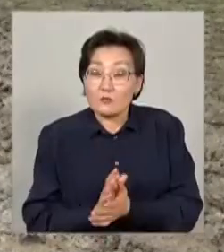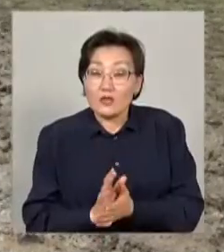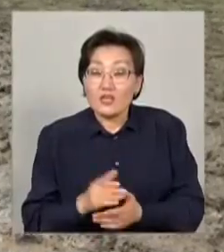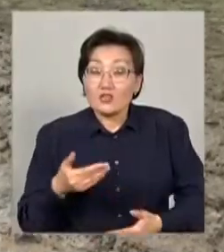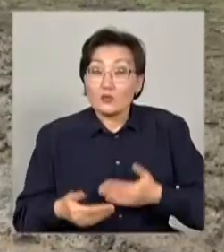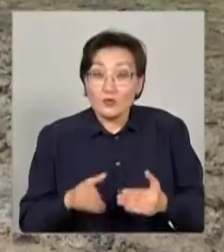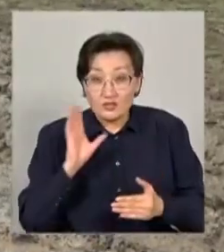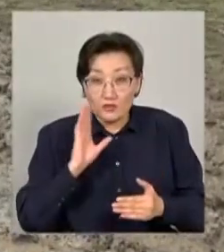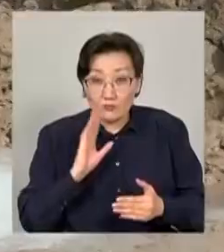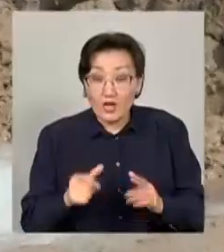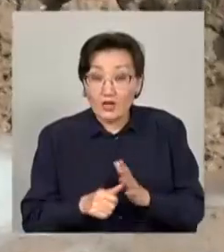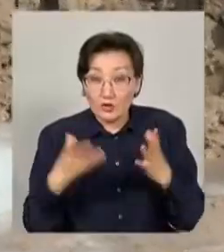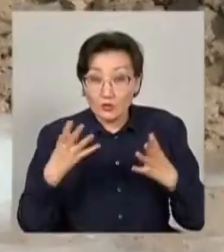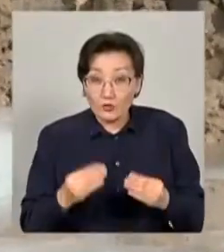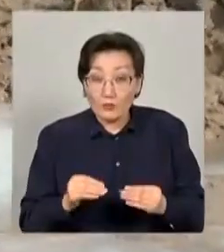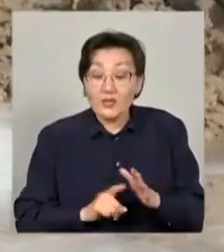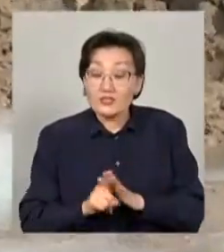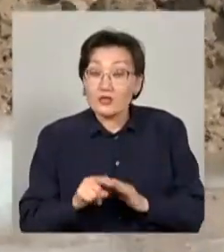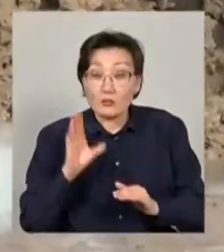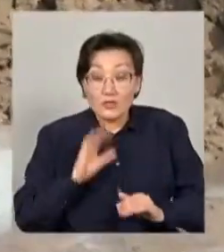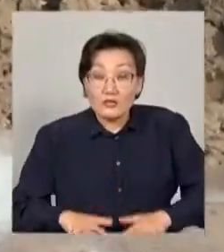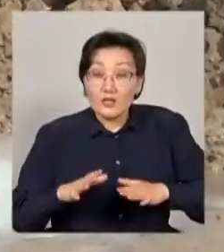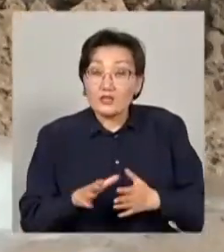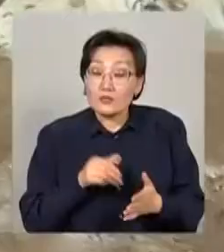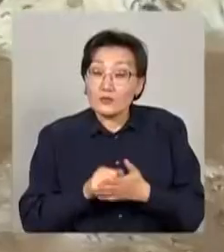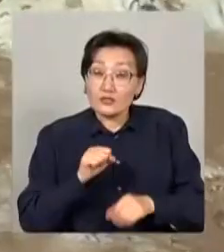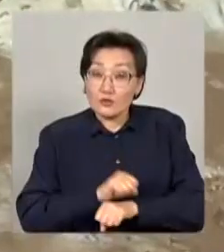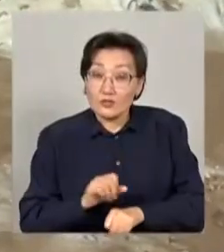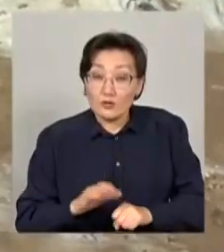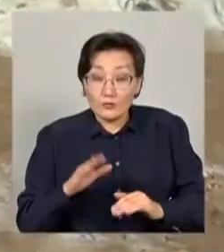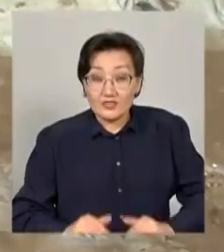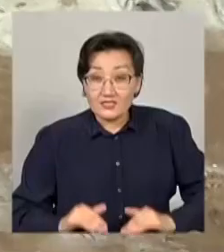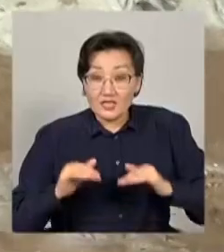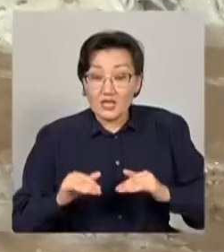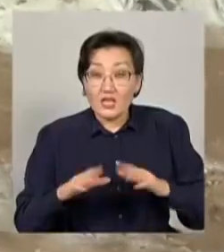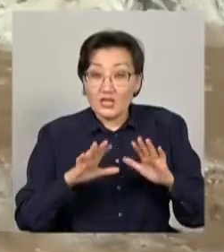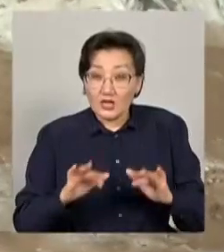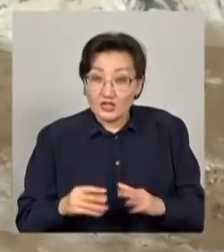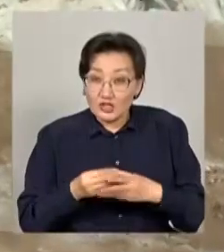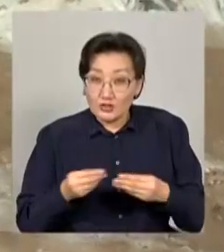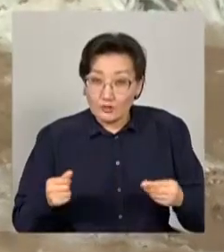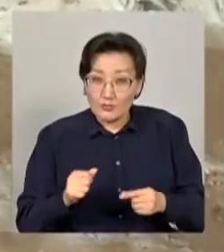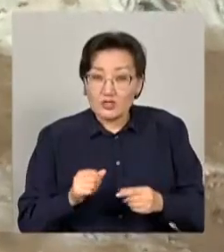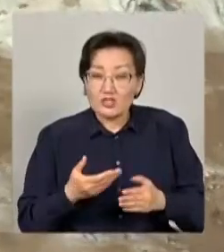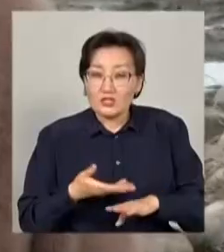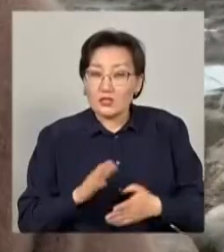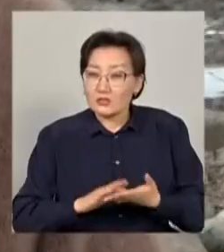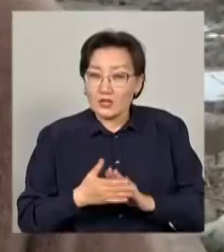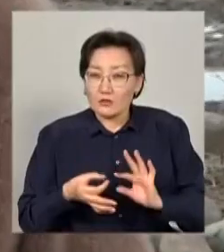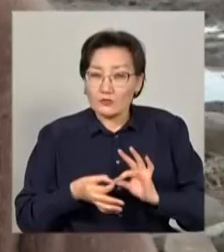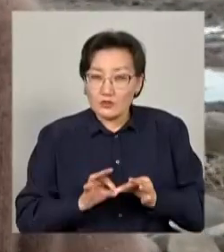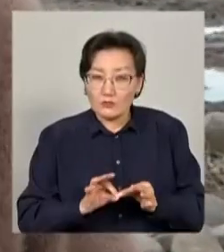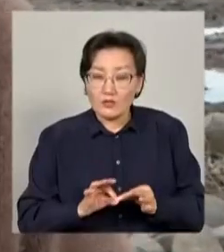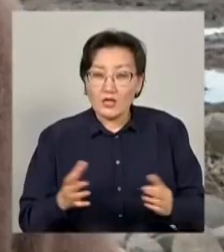басталған тасқын әлі де тоқтай қоймапты. Тоқтаудан бұрын судың деңгейі көтеріліп, қар еріп, жағдай тіпті қиындай түскен. Келіп